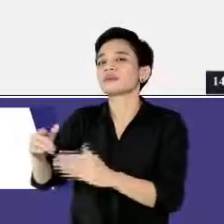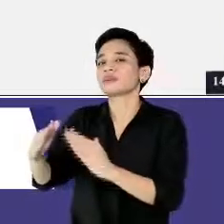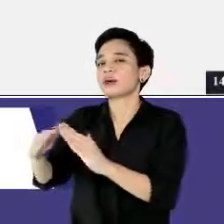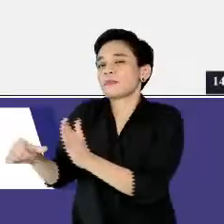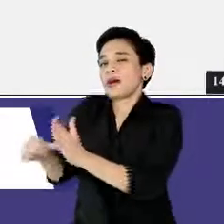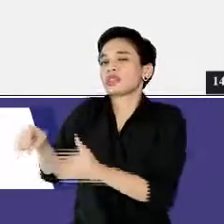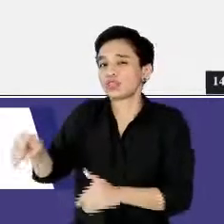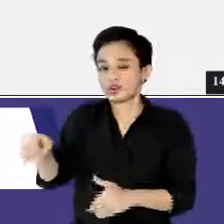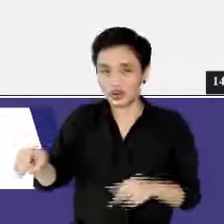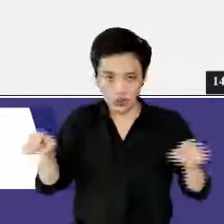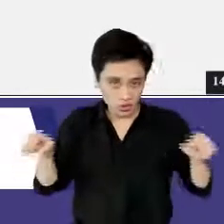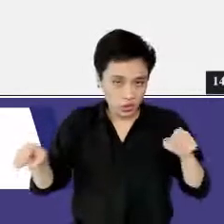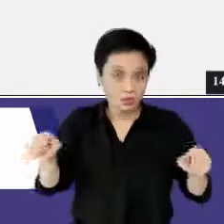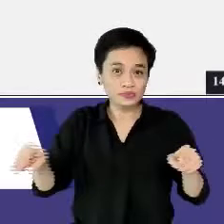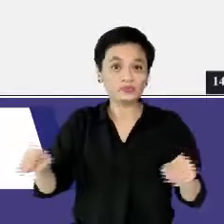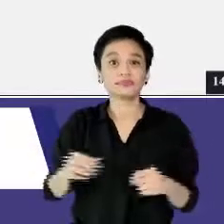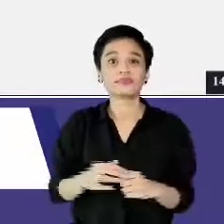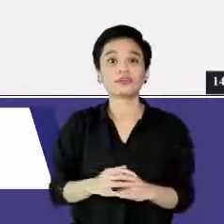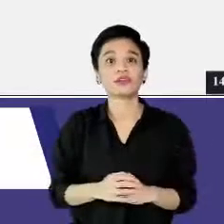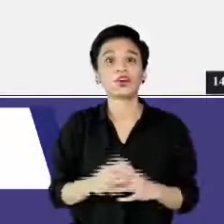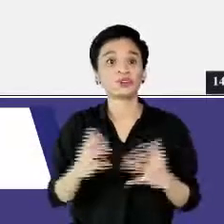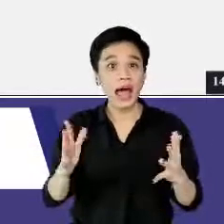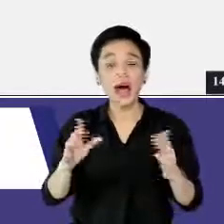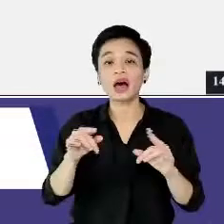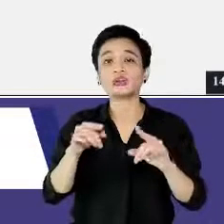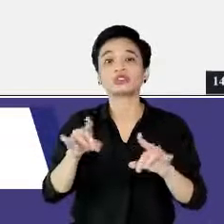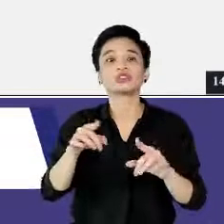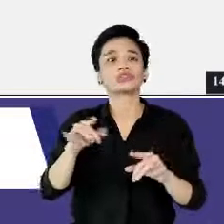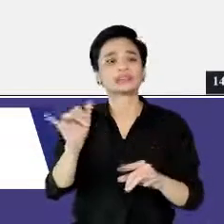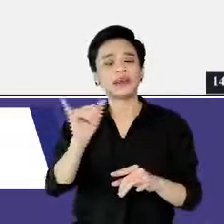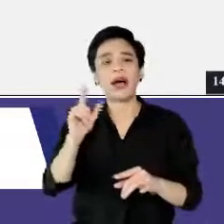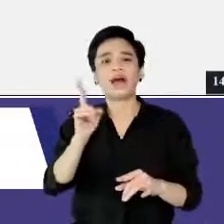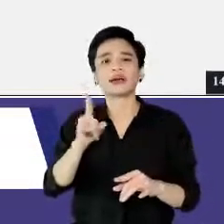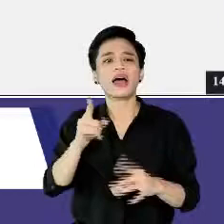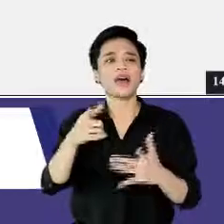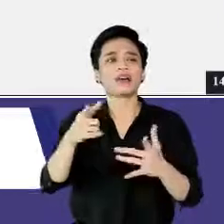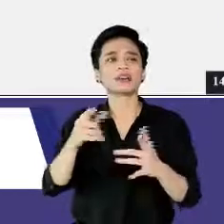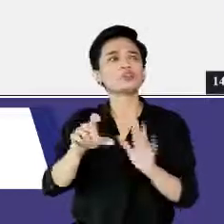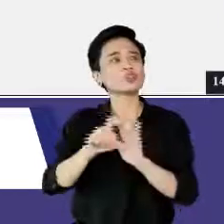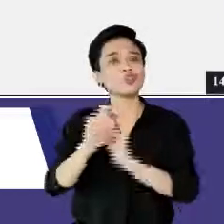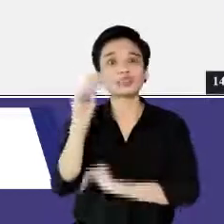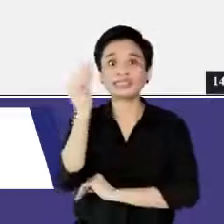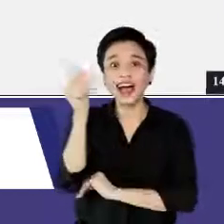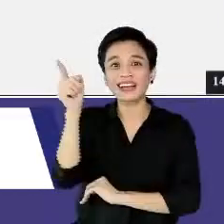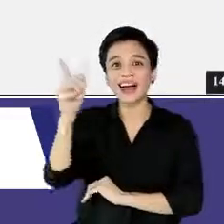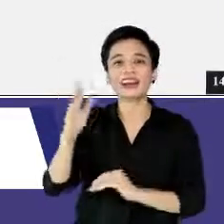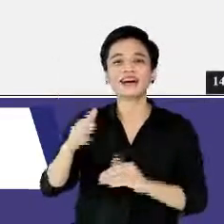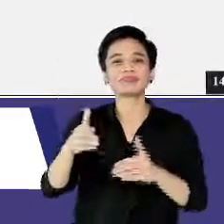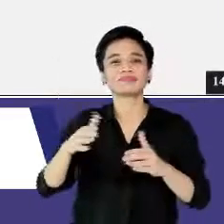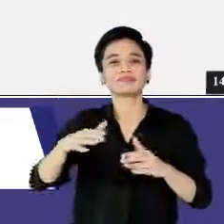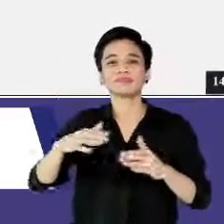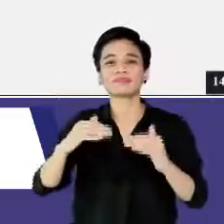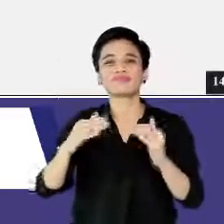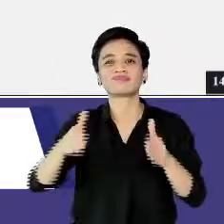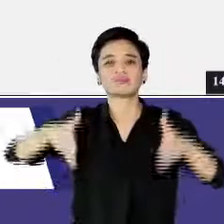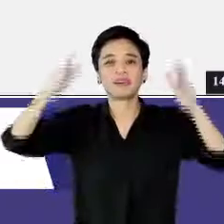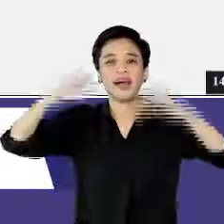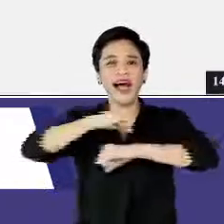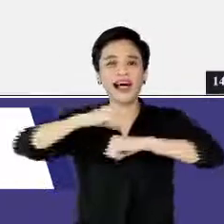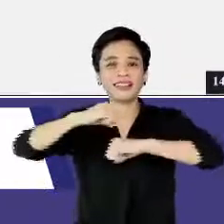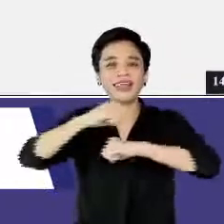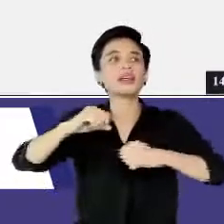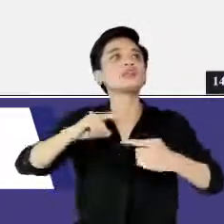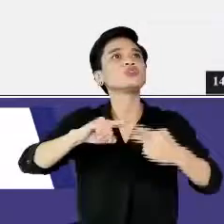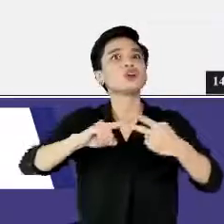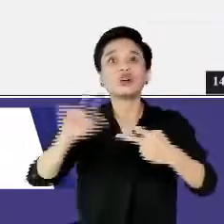Jadi selain itu kita juga membuat Solo masih terpusat di seperti Jakarta street kita hadapi Solo